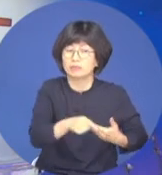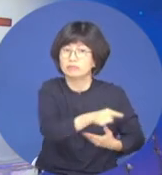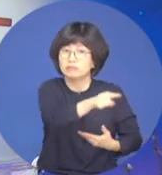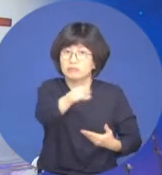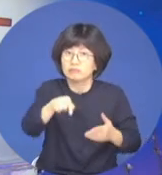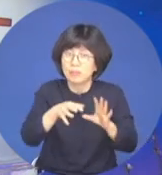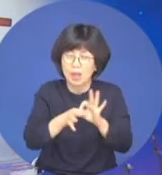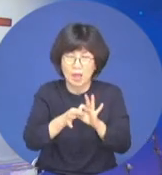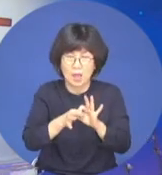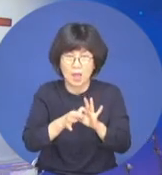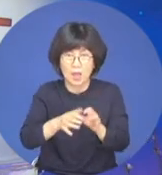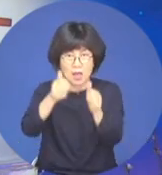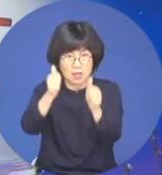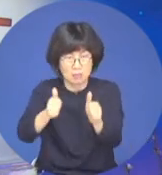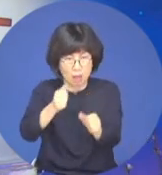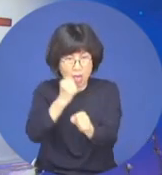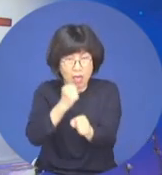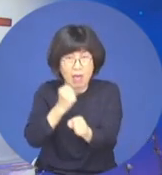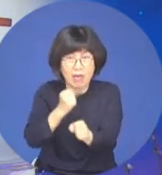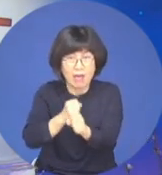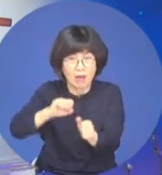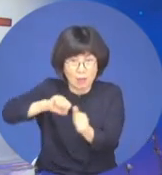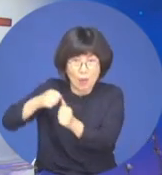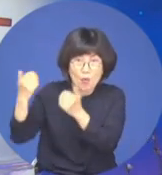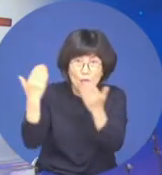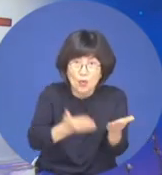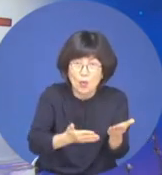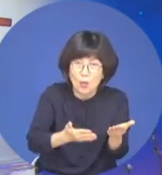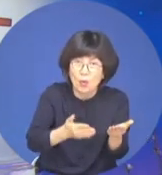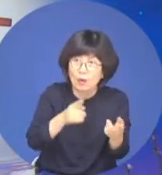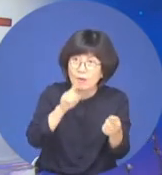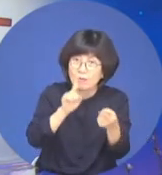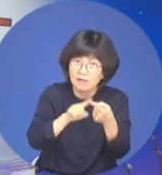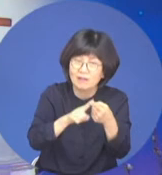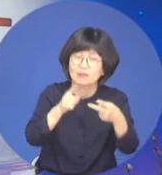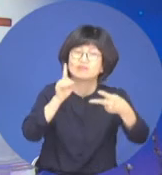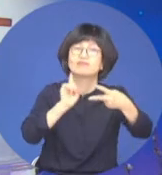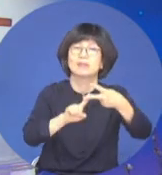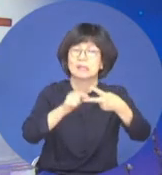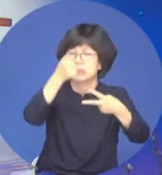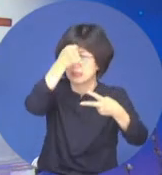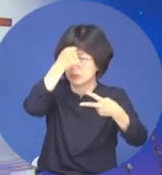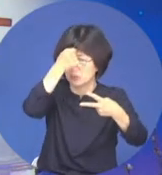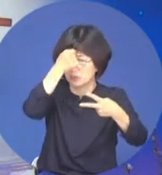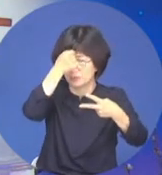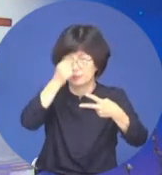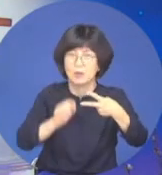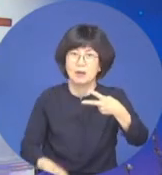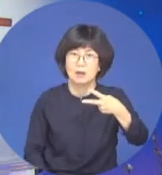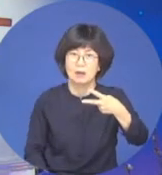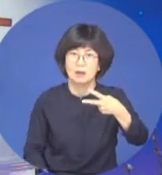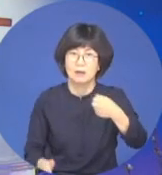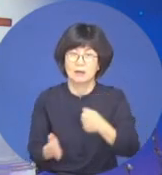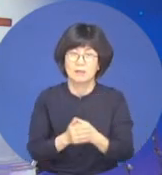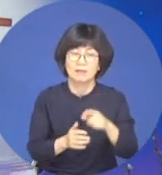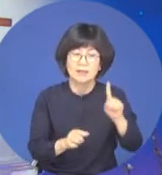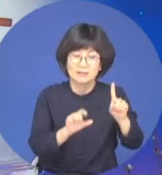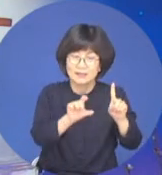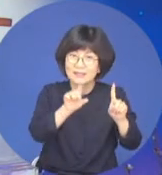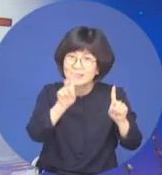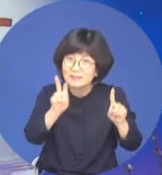이렇게 심판하겠다니 이게 뭡니까? 하고 또 두 번째 기도를 드리는 거예요. 그래서 1장 12절부터